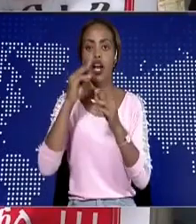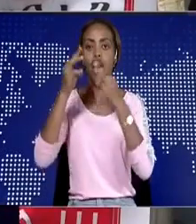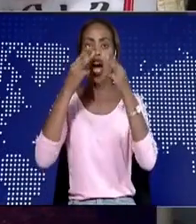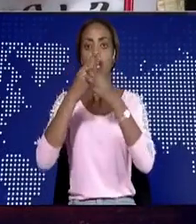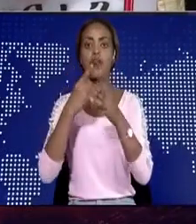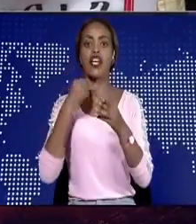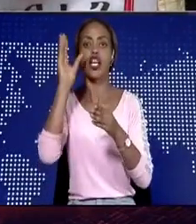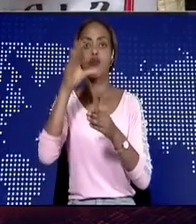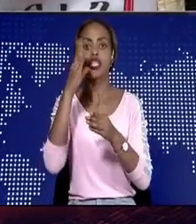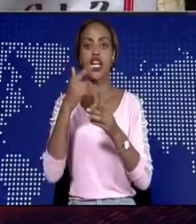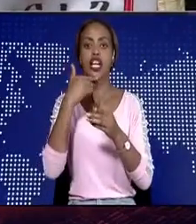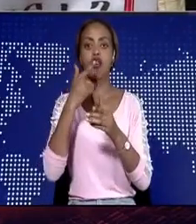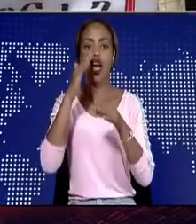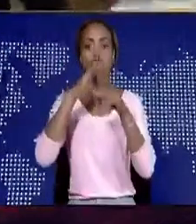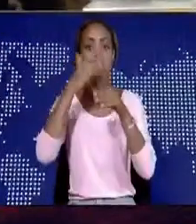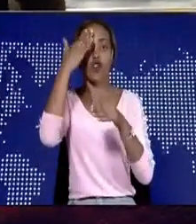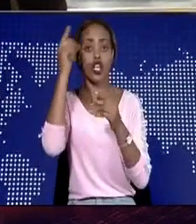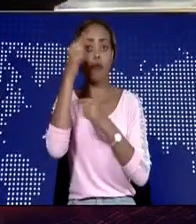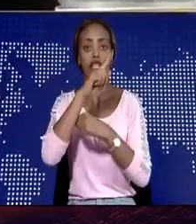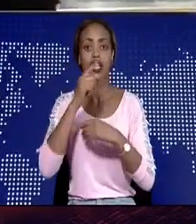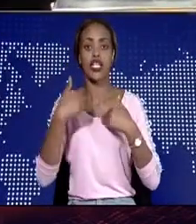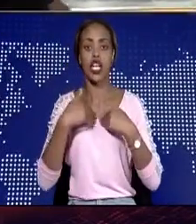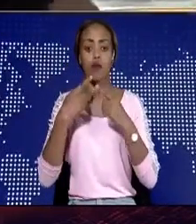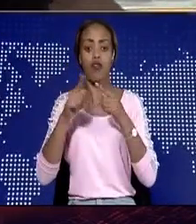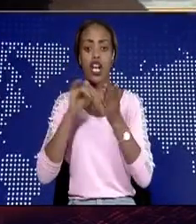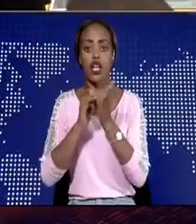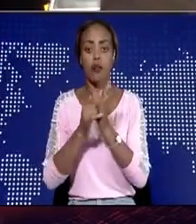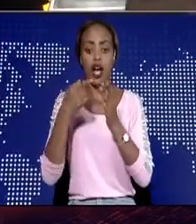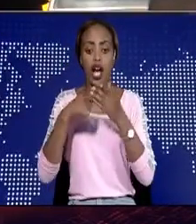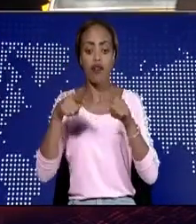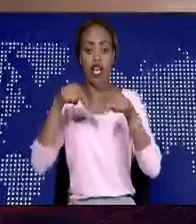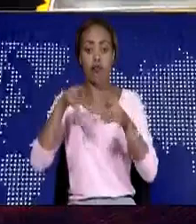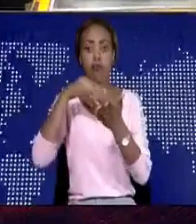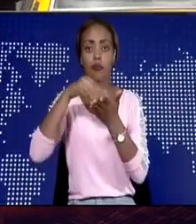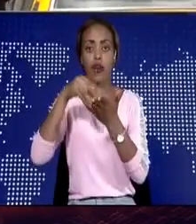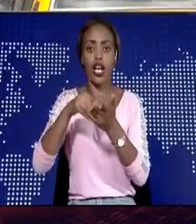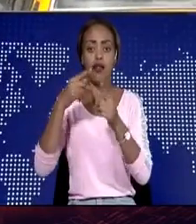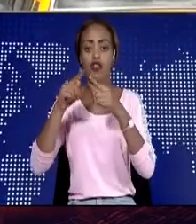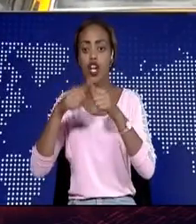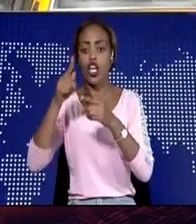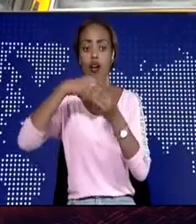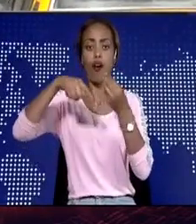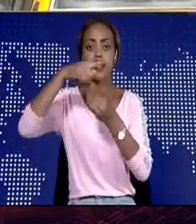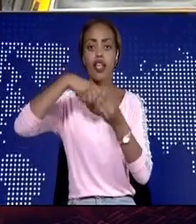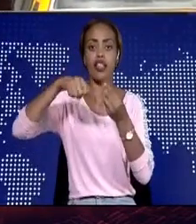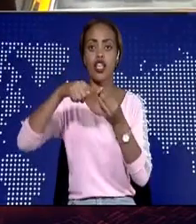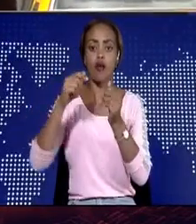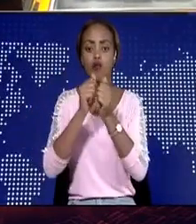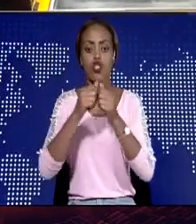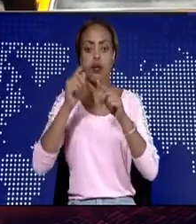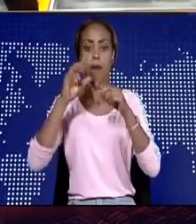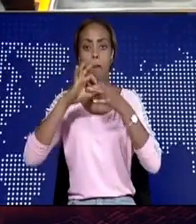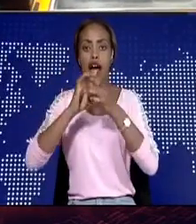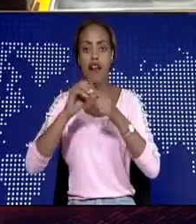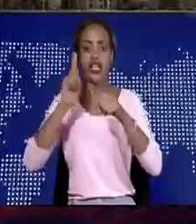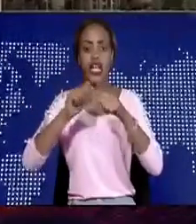قيح مسكن داتو هالا أفز في اللي معلتين زلنا بفلاي دما أفزي كتمع مقالة كابستفل علي كوابتات مس محبر تاكسن